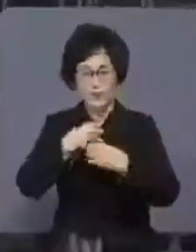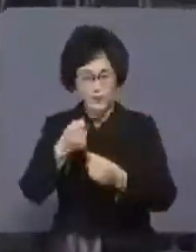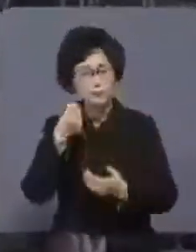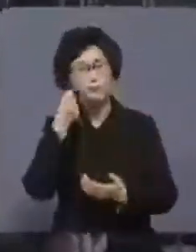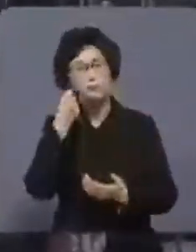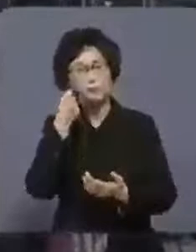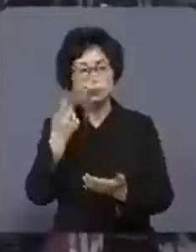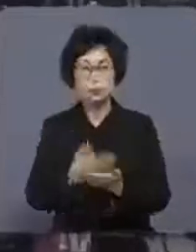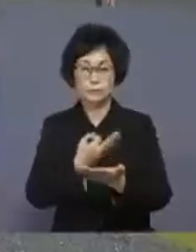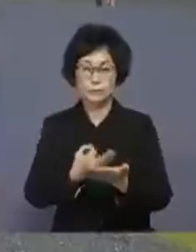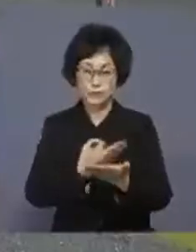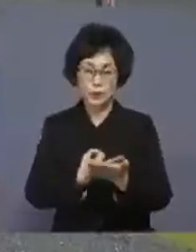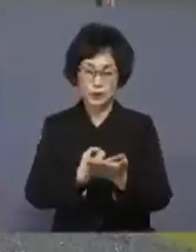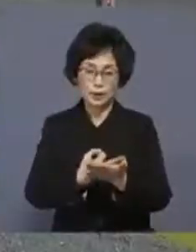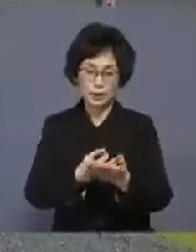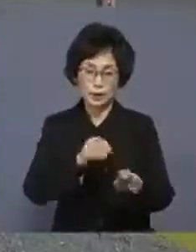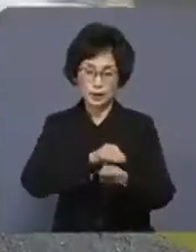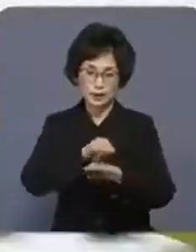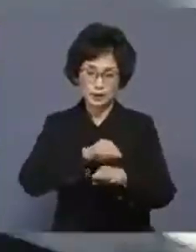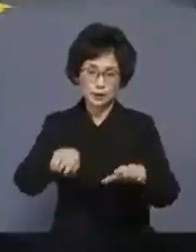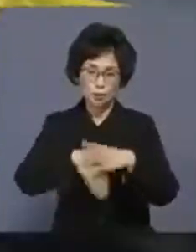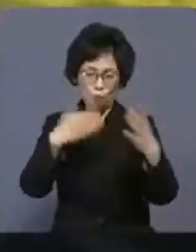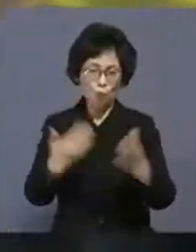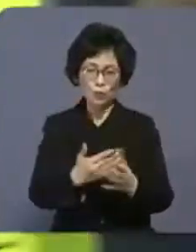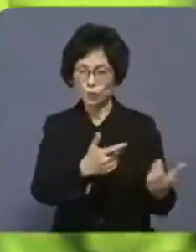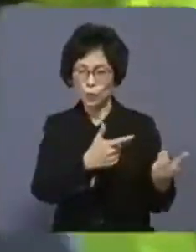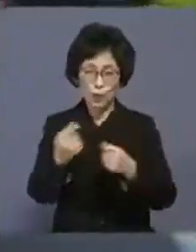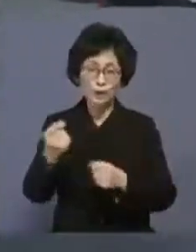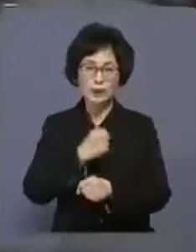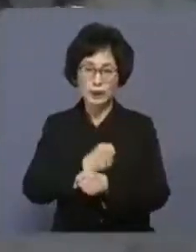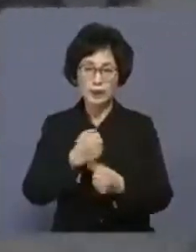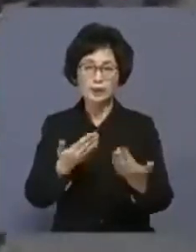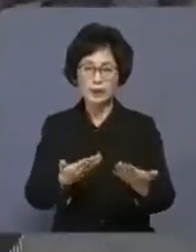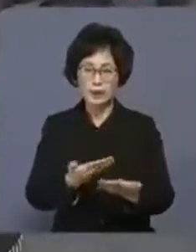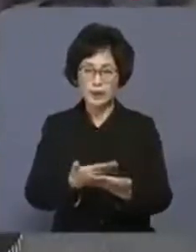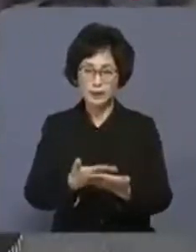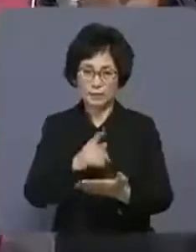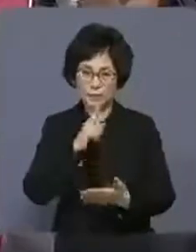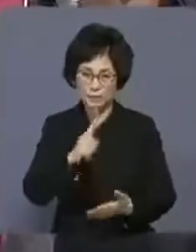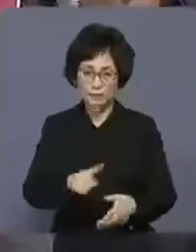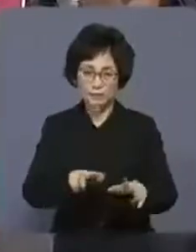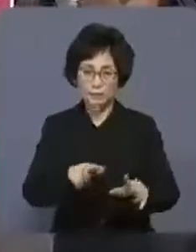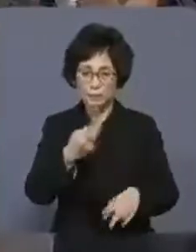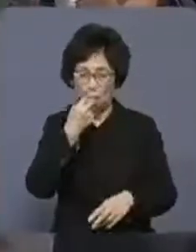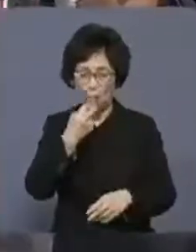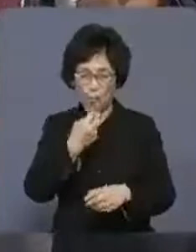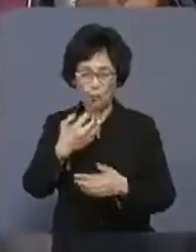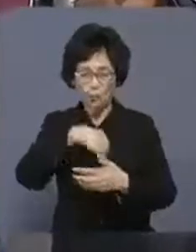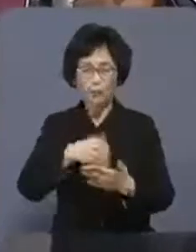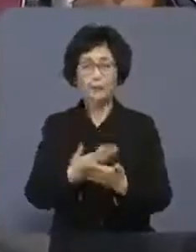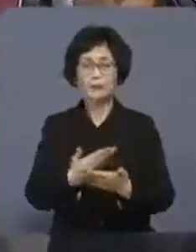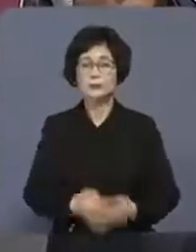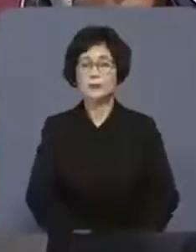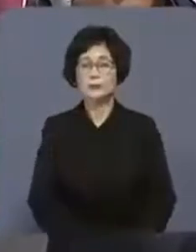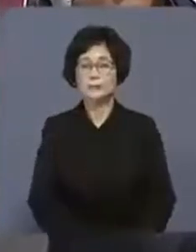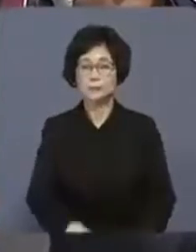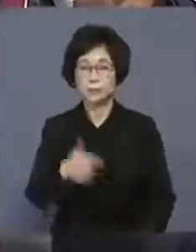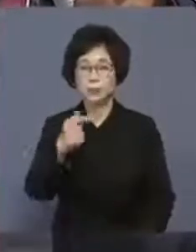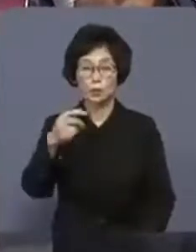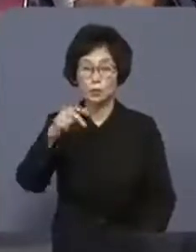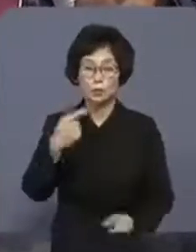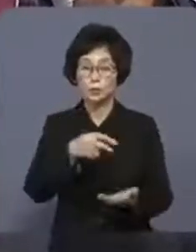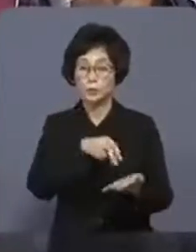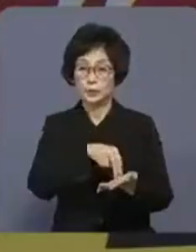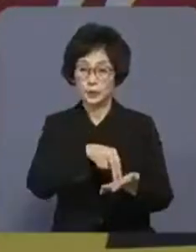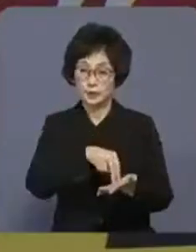적용차종 을 모든 차종과 품목을 확대하고 산재보험에 전면 적용 등도 요구사항에 포함해 습니다 글 노조 측은 이번